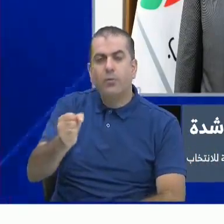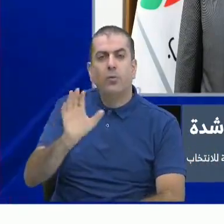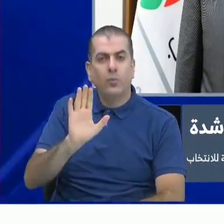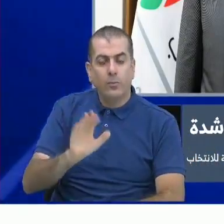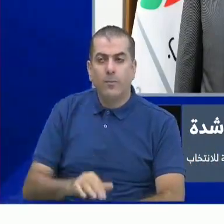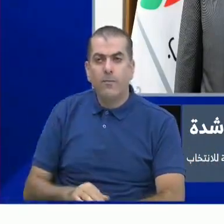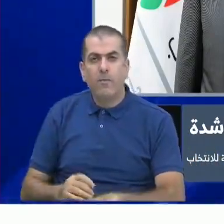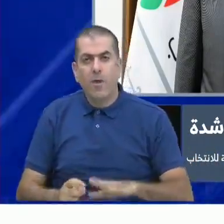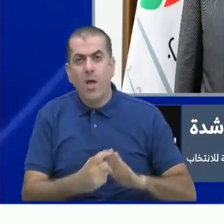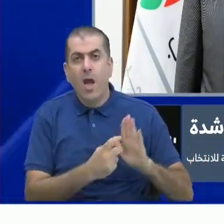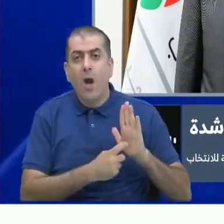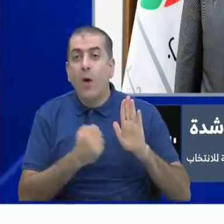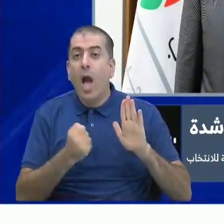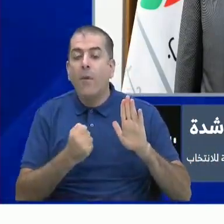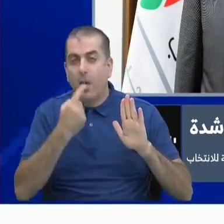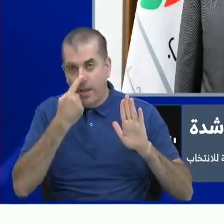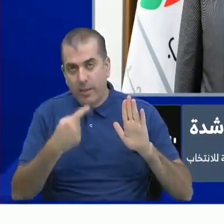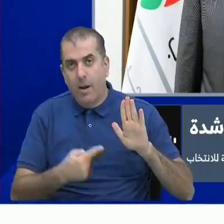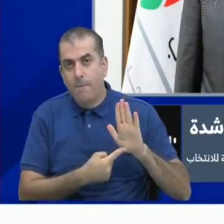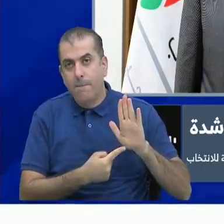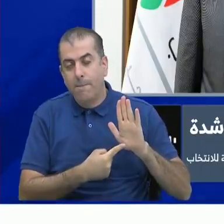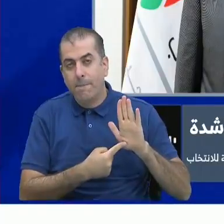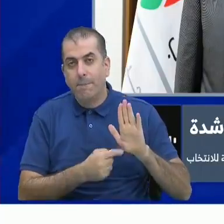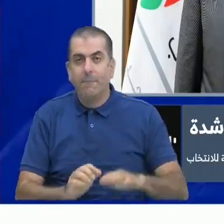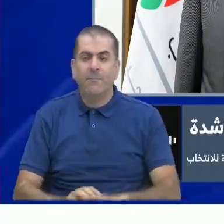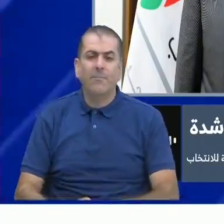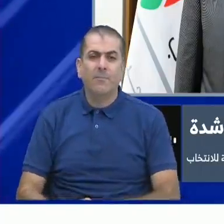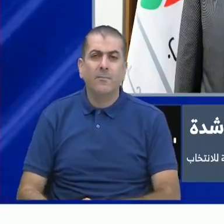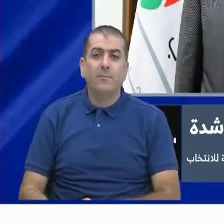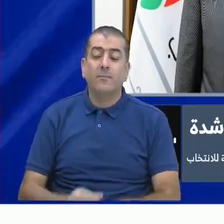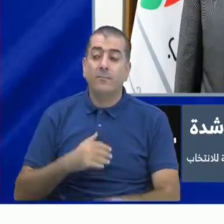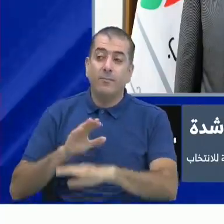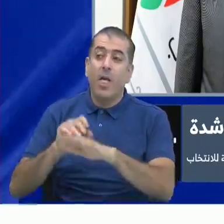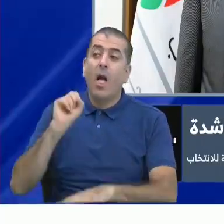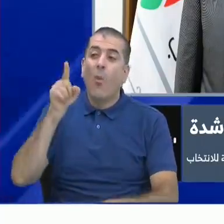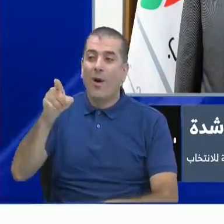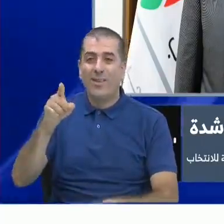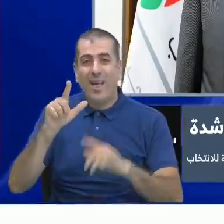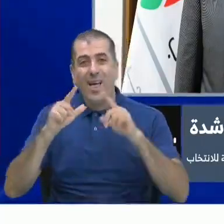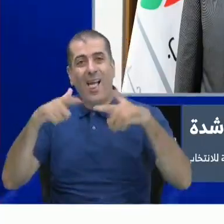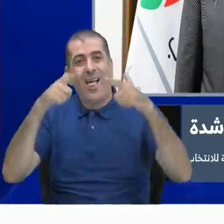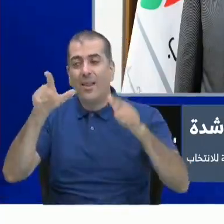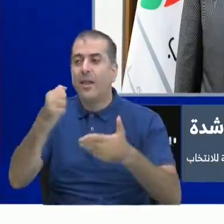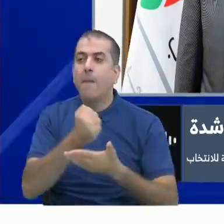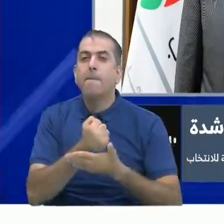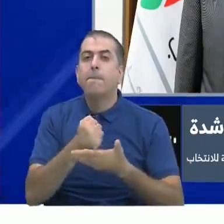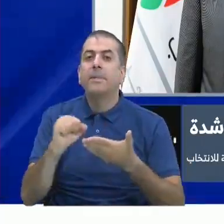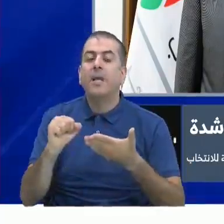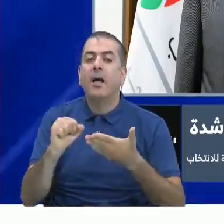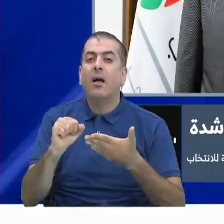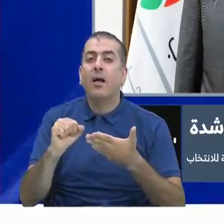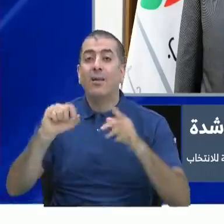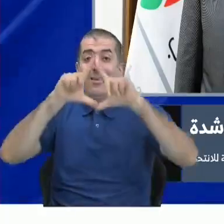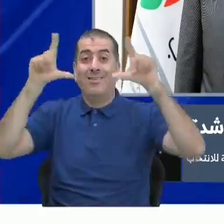الركن الأساسي فيها هي الاستجابة السريعة لإزالة المخالفة أينما جاءت، سواء